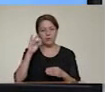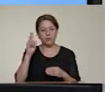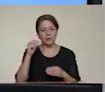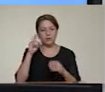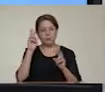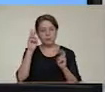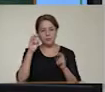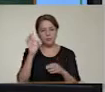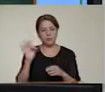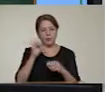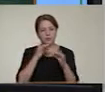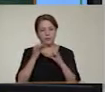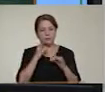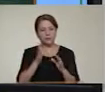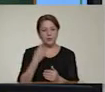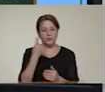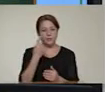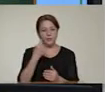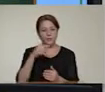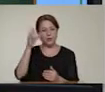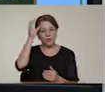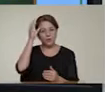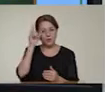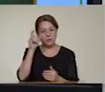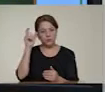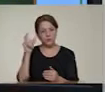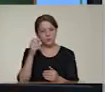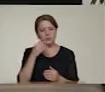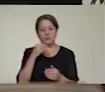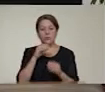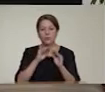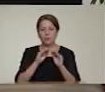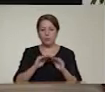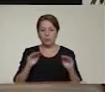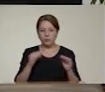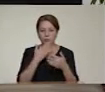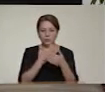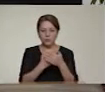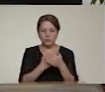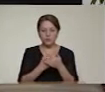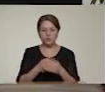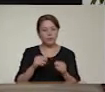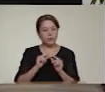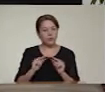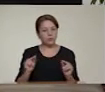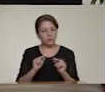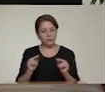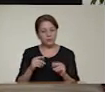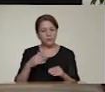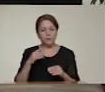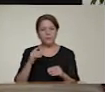suhbatlashamiz. Bir donishmanddan shogirdlari so'rabdi. Ustoz, biz nima